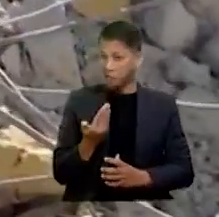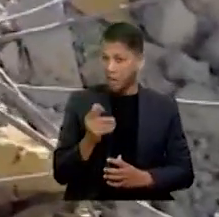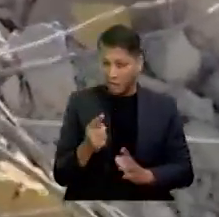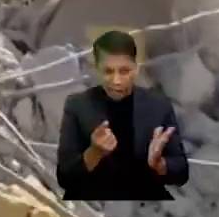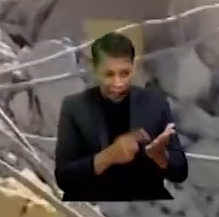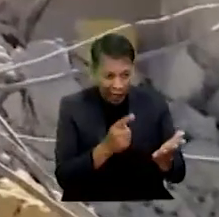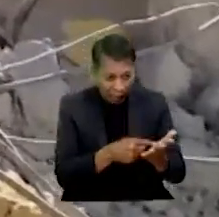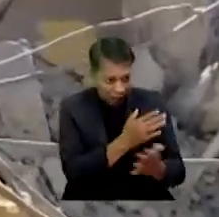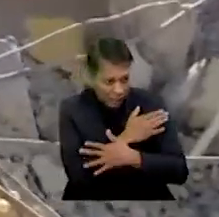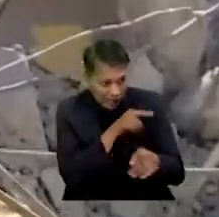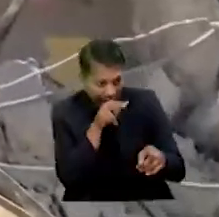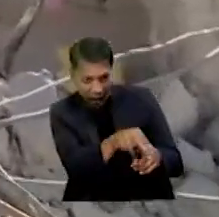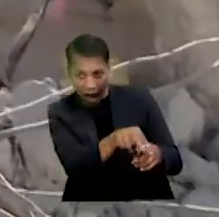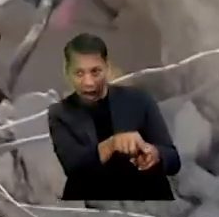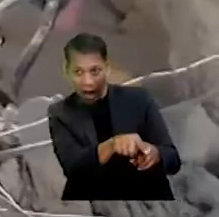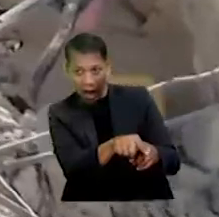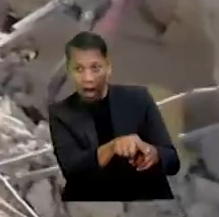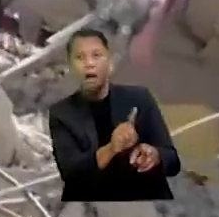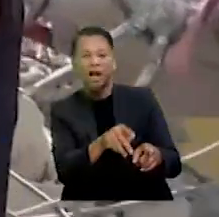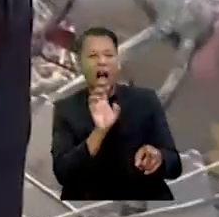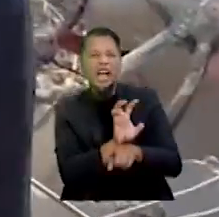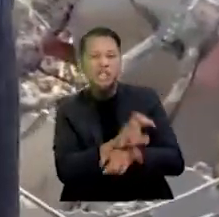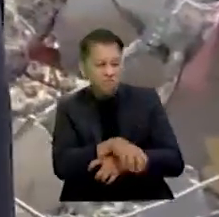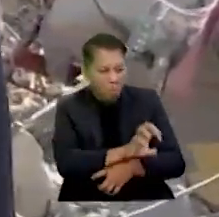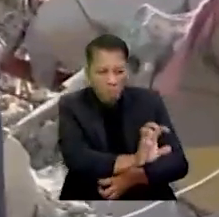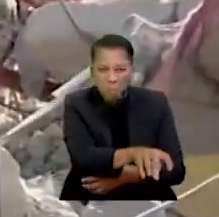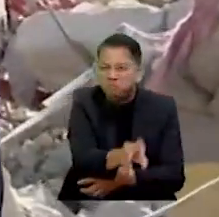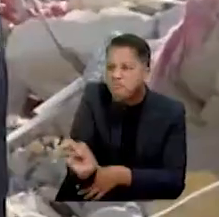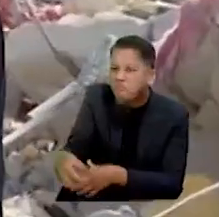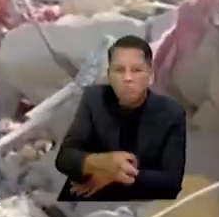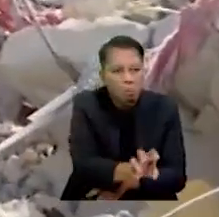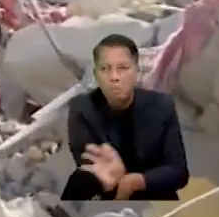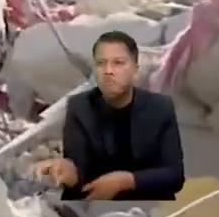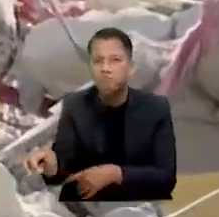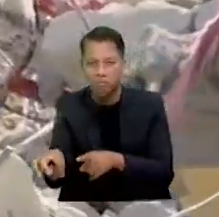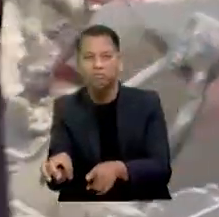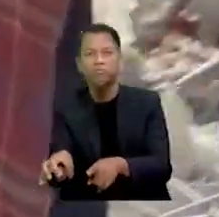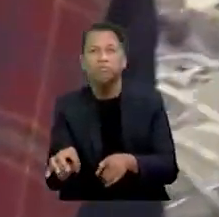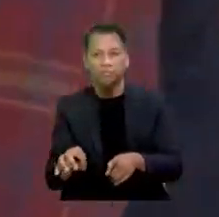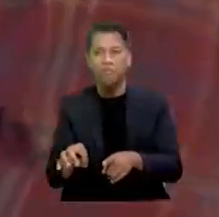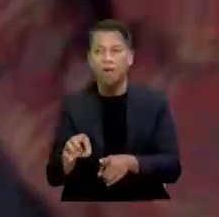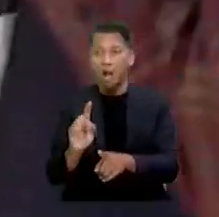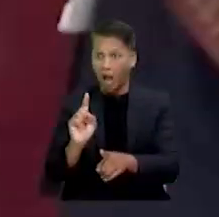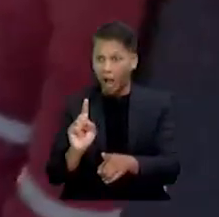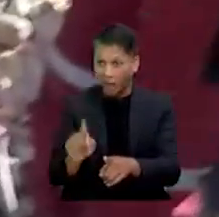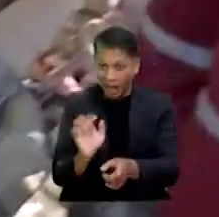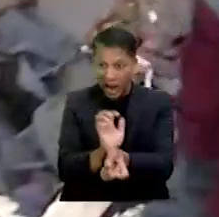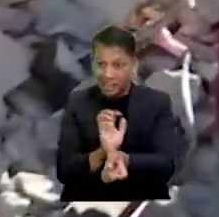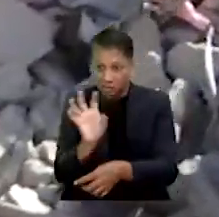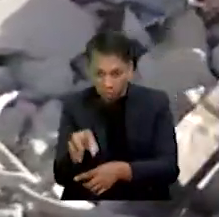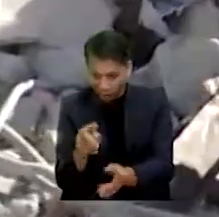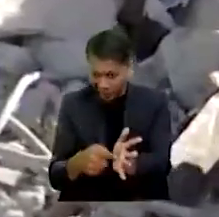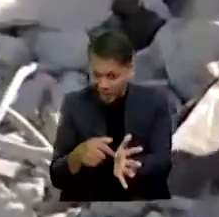biasanya dengan bantuan dari anjing pelacak ini nantinya pihak dari petugas akan menggali seperti ini akan menggali ke dalam dan nantinya